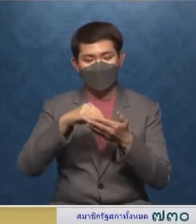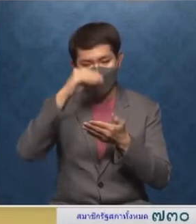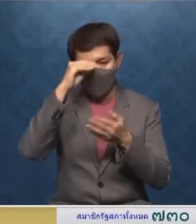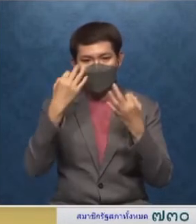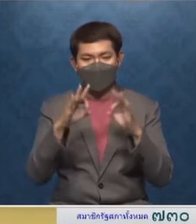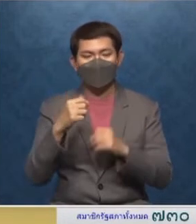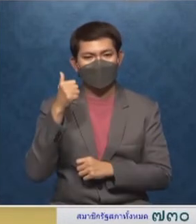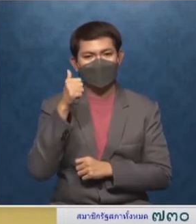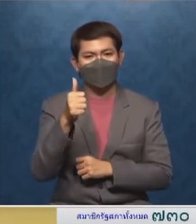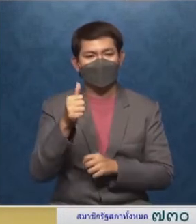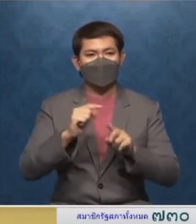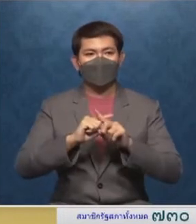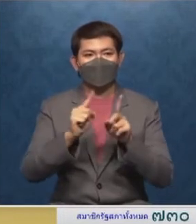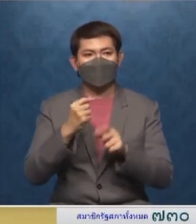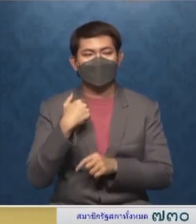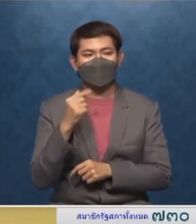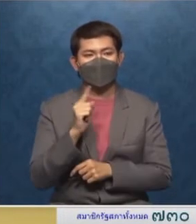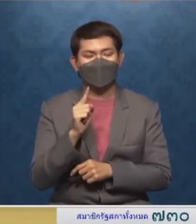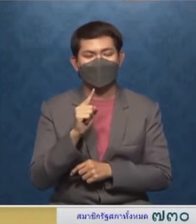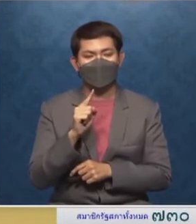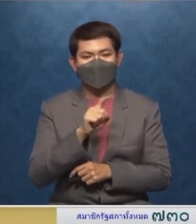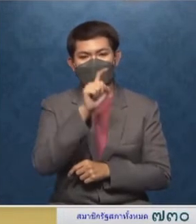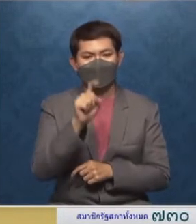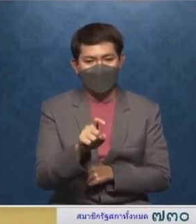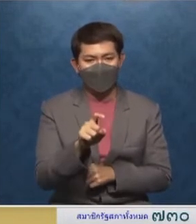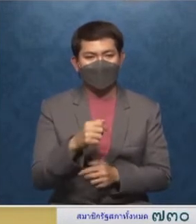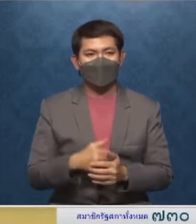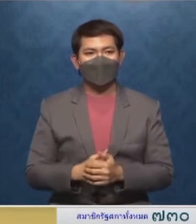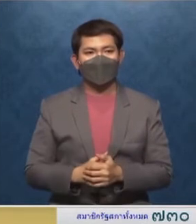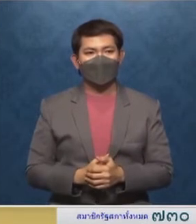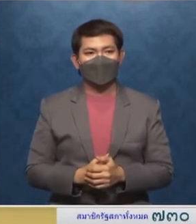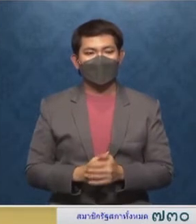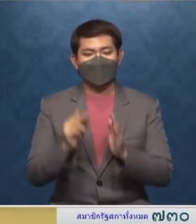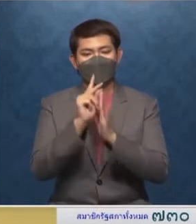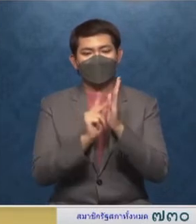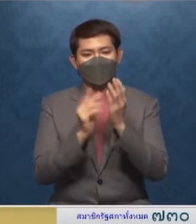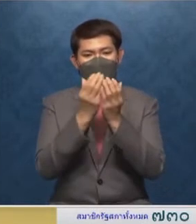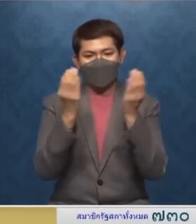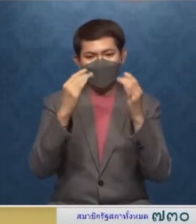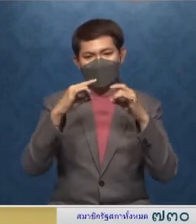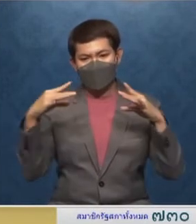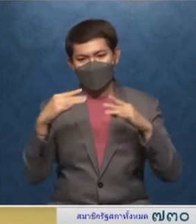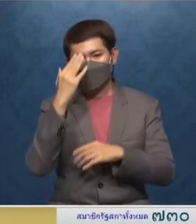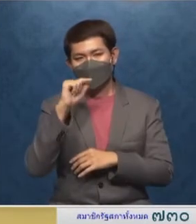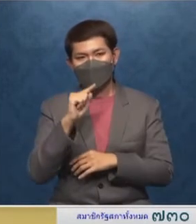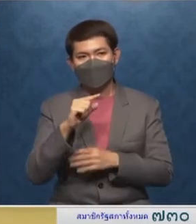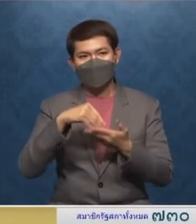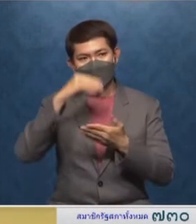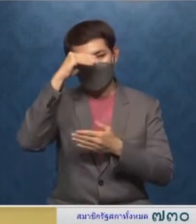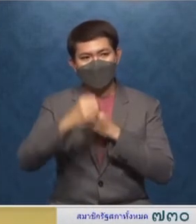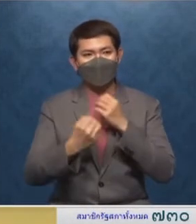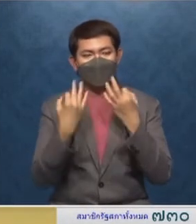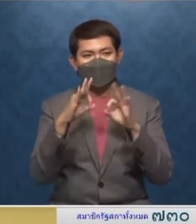จะมีข้อติงว่าขัดรัฐธรรมนูญหรือไม่เพราะว่ารัฐธรรมนูญให้เรียนฟรี12